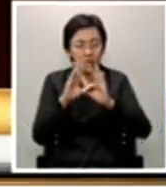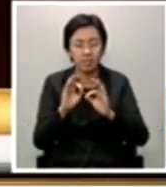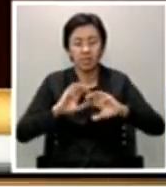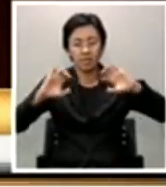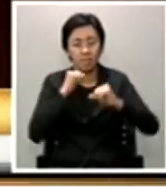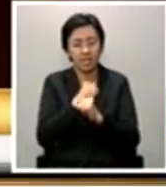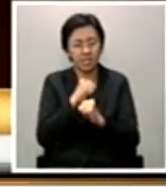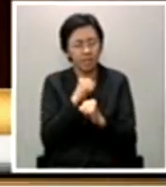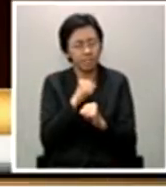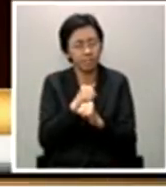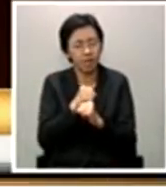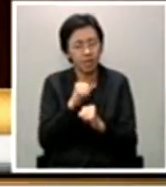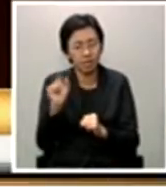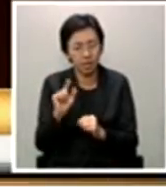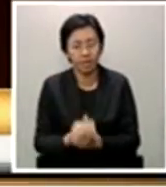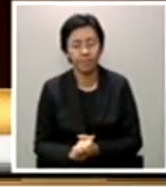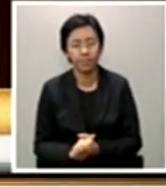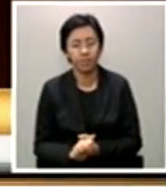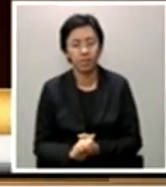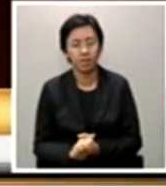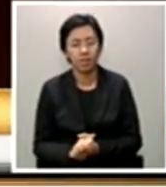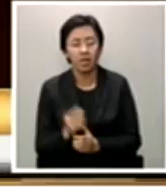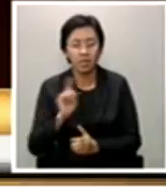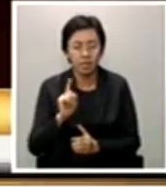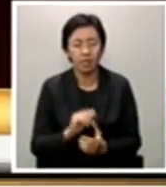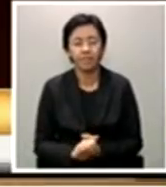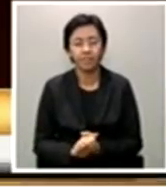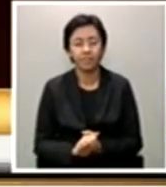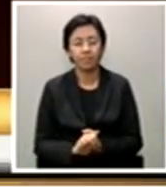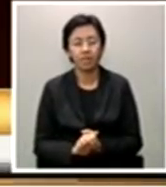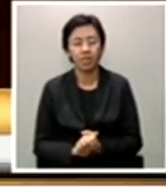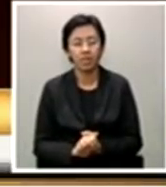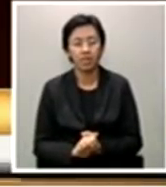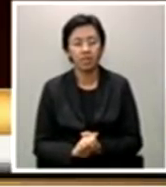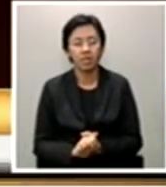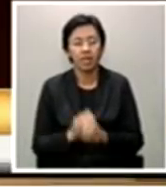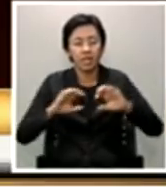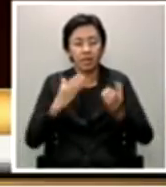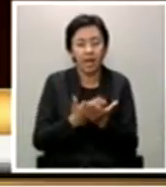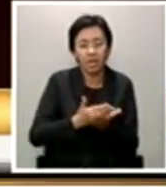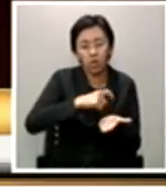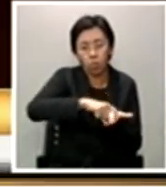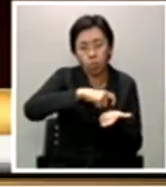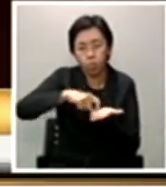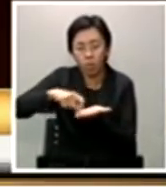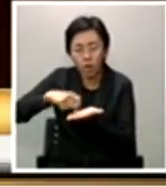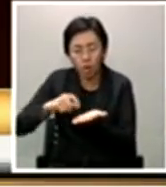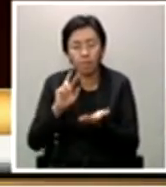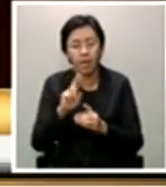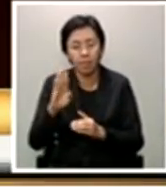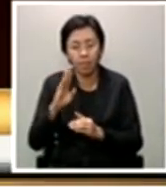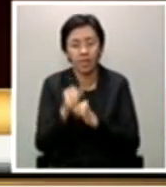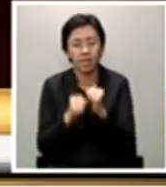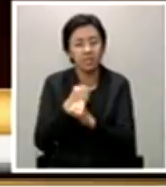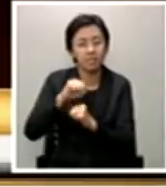นี้ก็คือ National E-Payment นะครับ E-Government นี่แหละคือตัวหัวใจเลยผ่านมากี่สิ